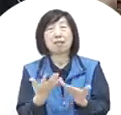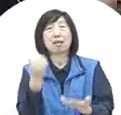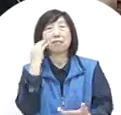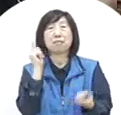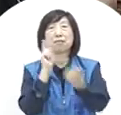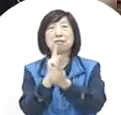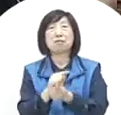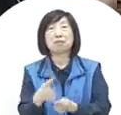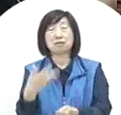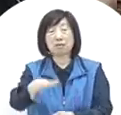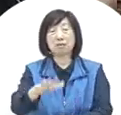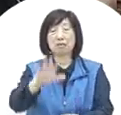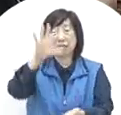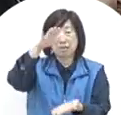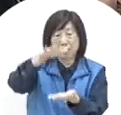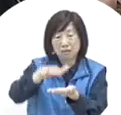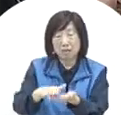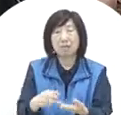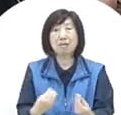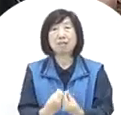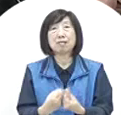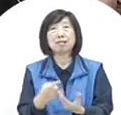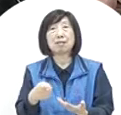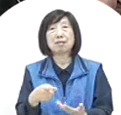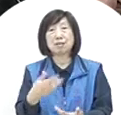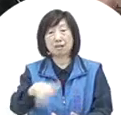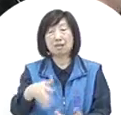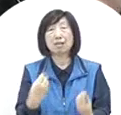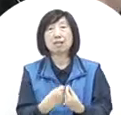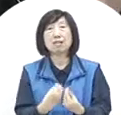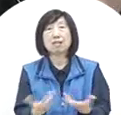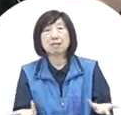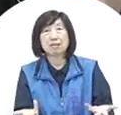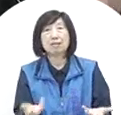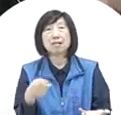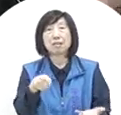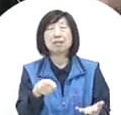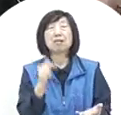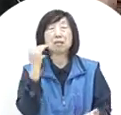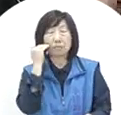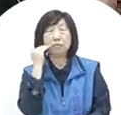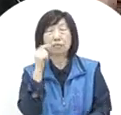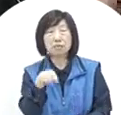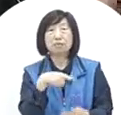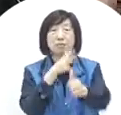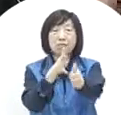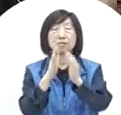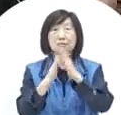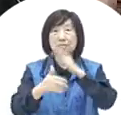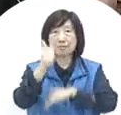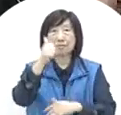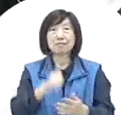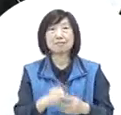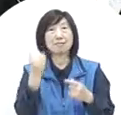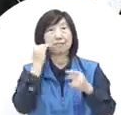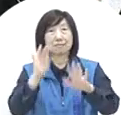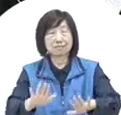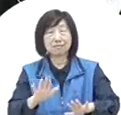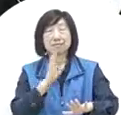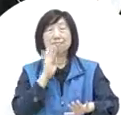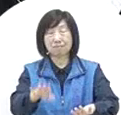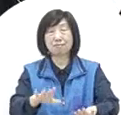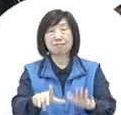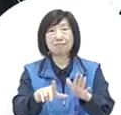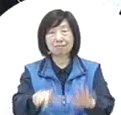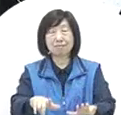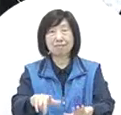枯水期的时候，哈，就没有水可用了。那这个时候假设我问市长，假设、哦、现在此时此刻，